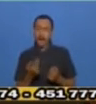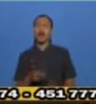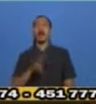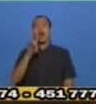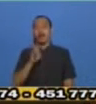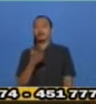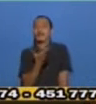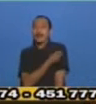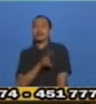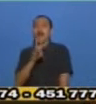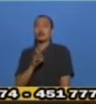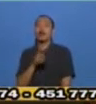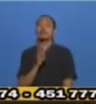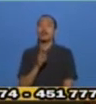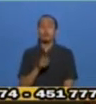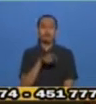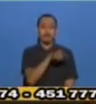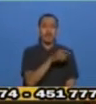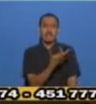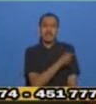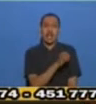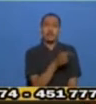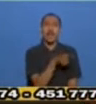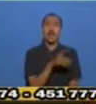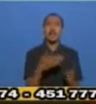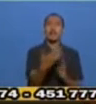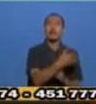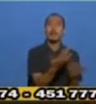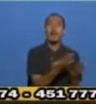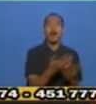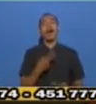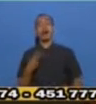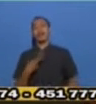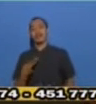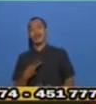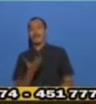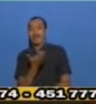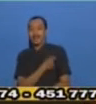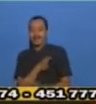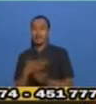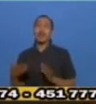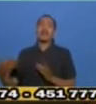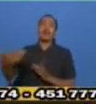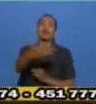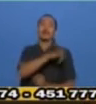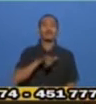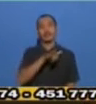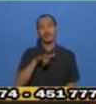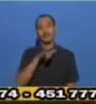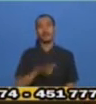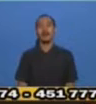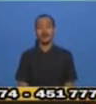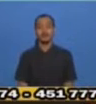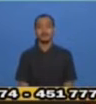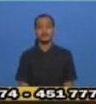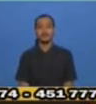mereka. Ataupun jadi ada satu gerakan yang kita bersama-sama lah